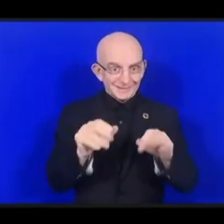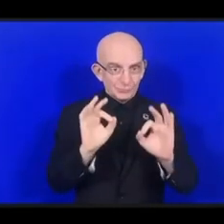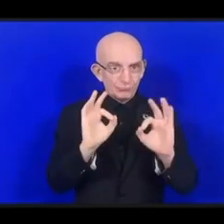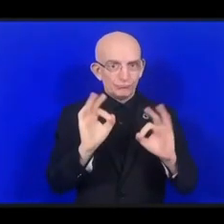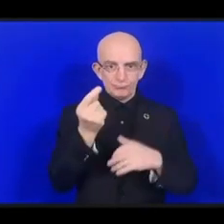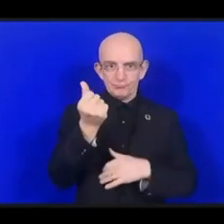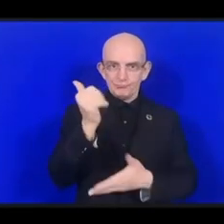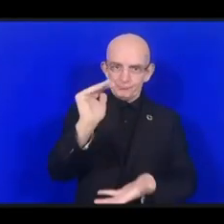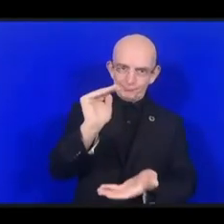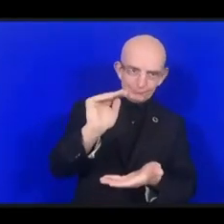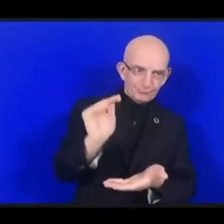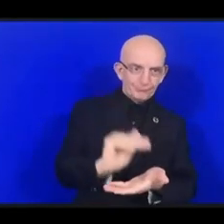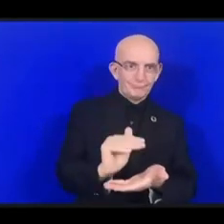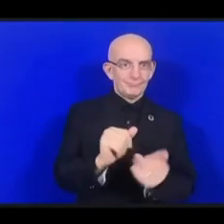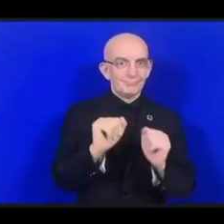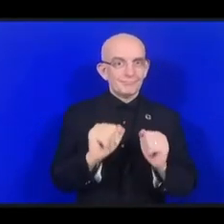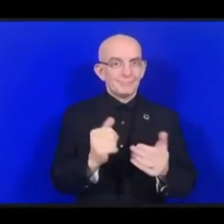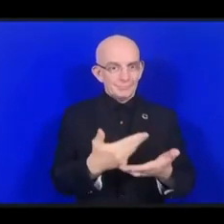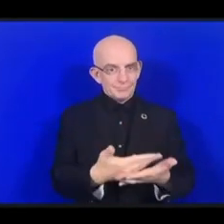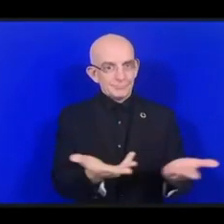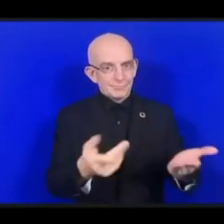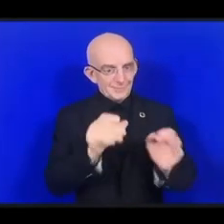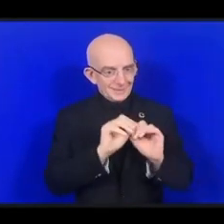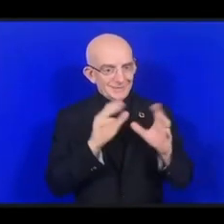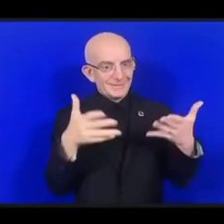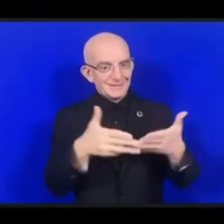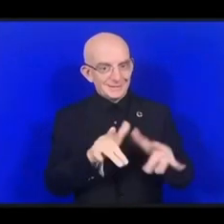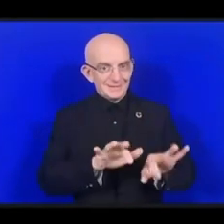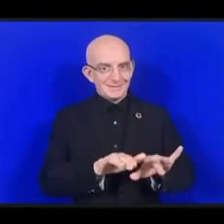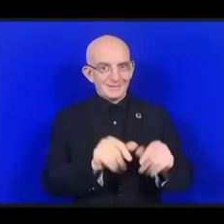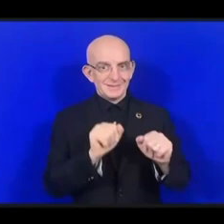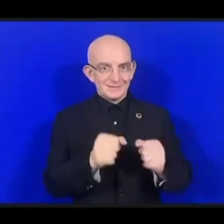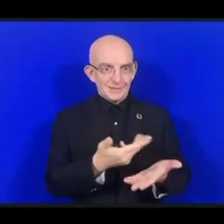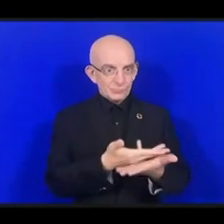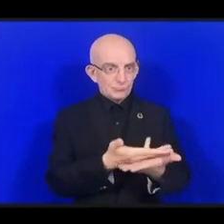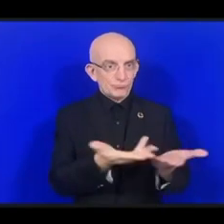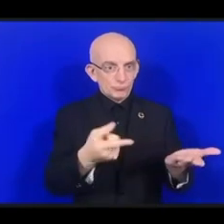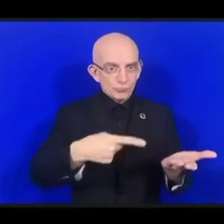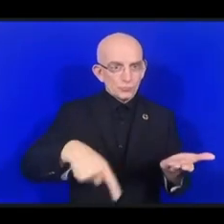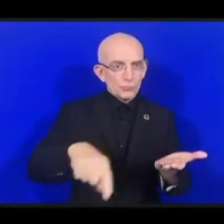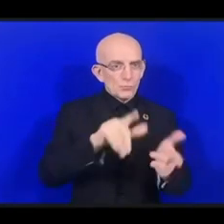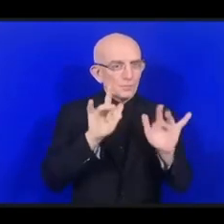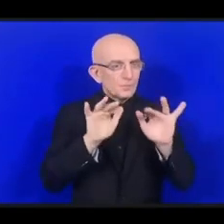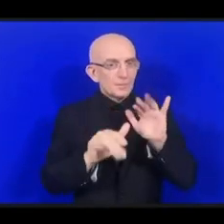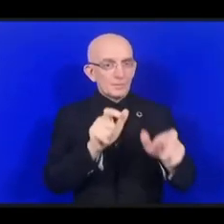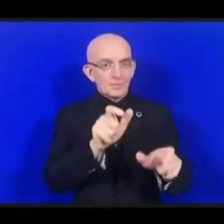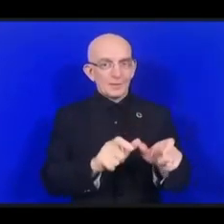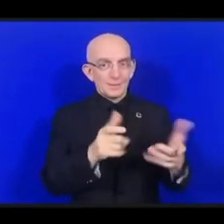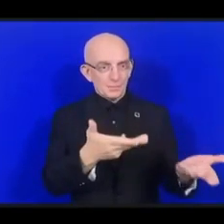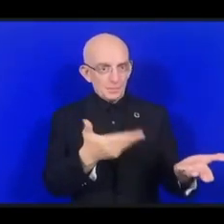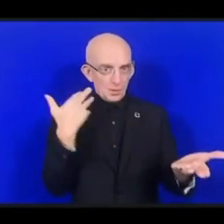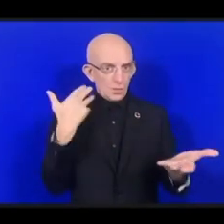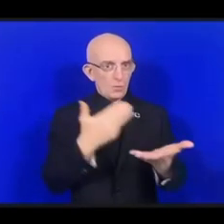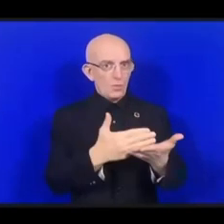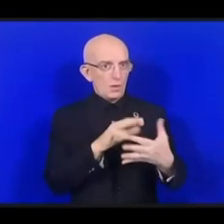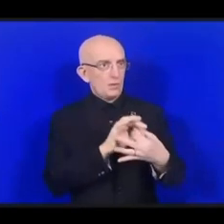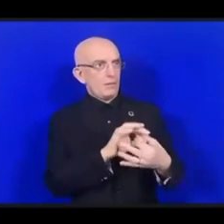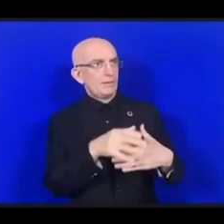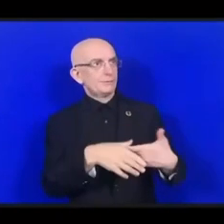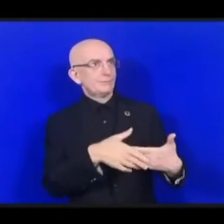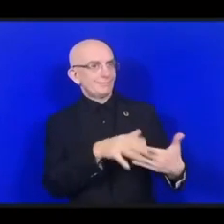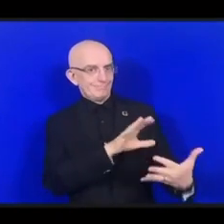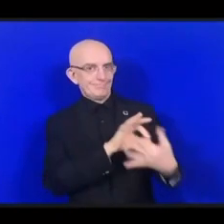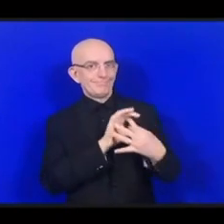الخاصه بهذه الشبكات وبحيث تصبح الانترنت متاحه لمليارات من الاشخاص